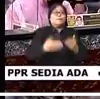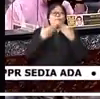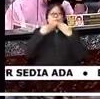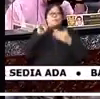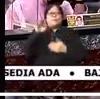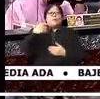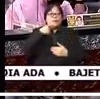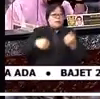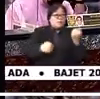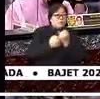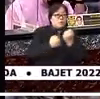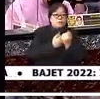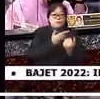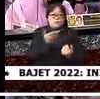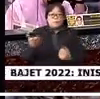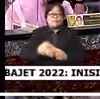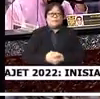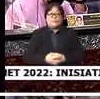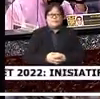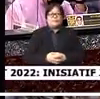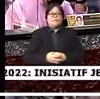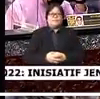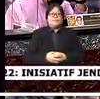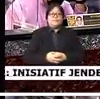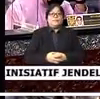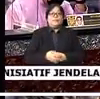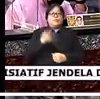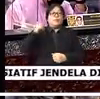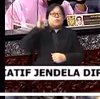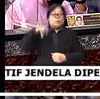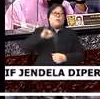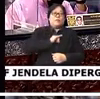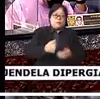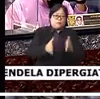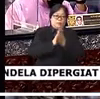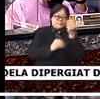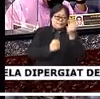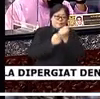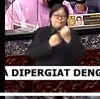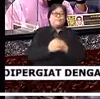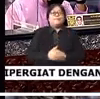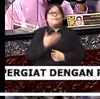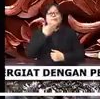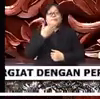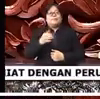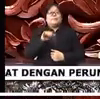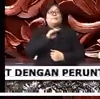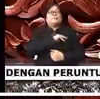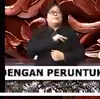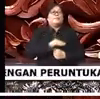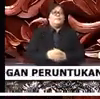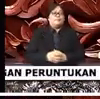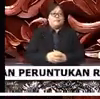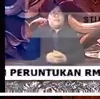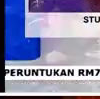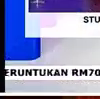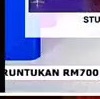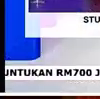yang bersetentangan dengan butiran-butiran itu di ruangan 6 dan 7 senarai tersebut. Terima kasih Yang Berhormat Menteri. Ada yang